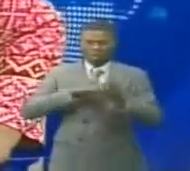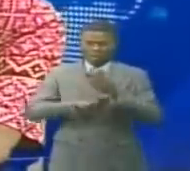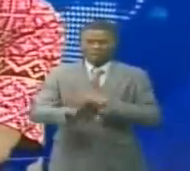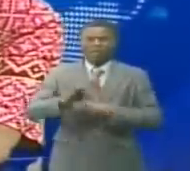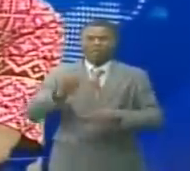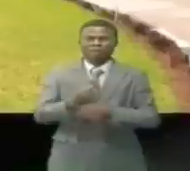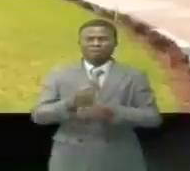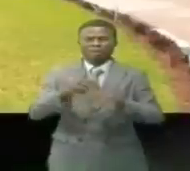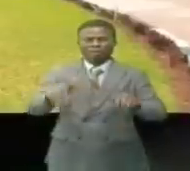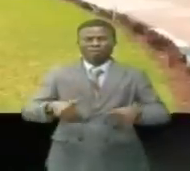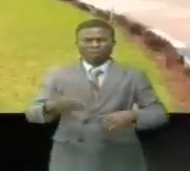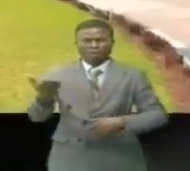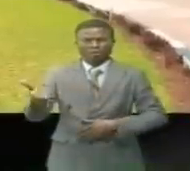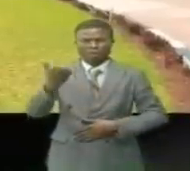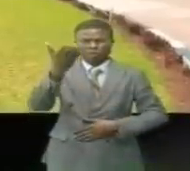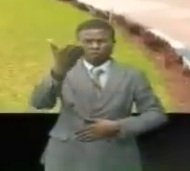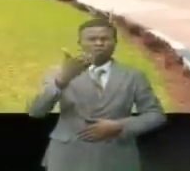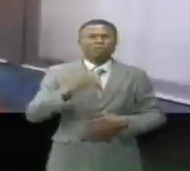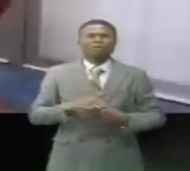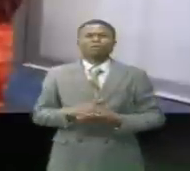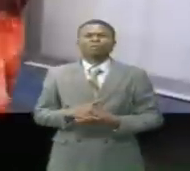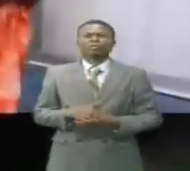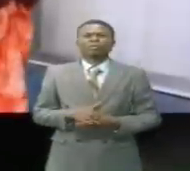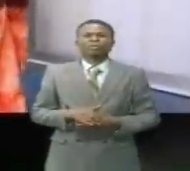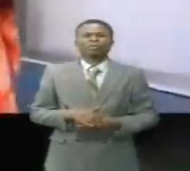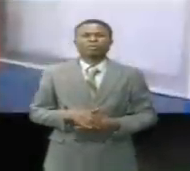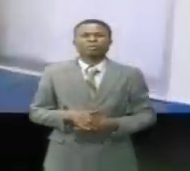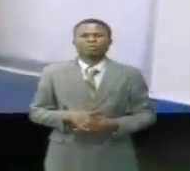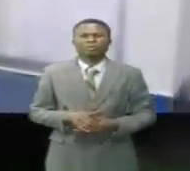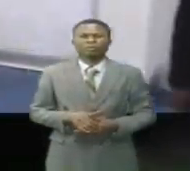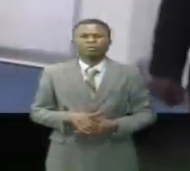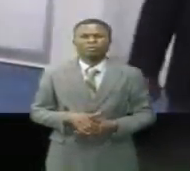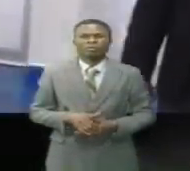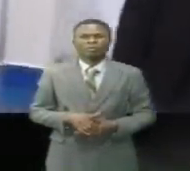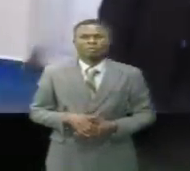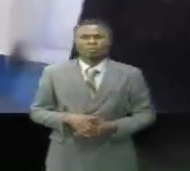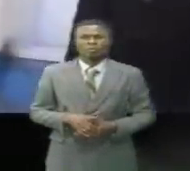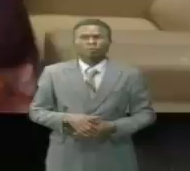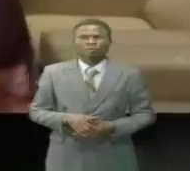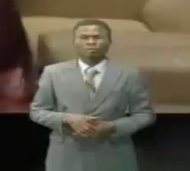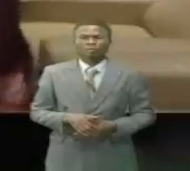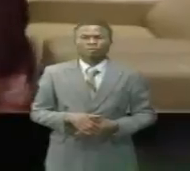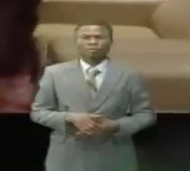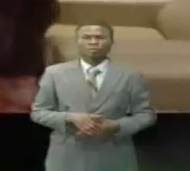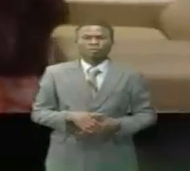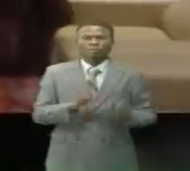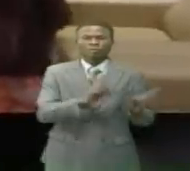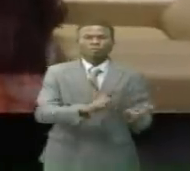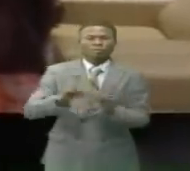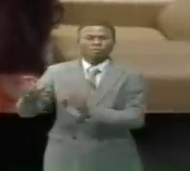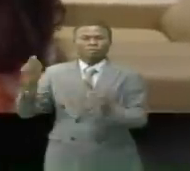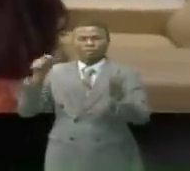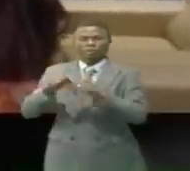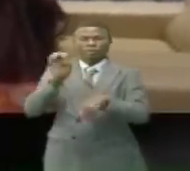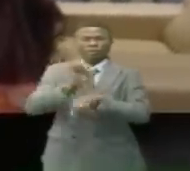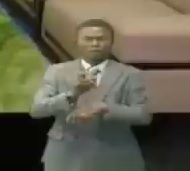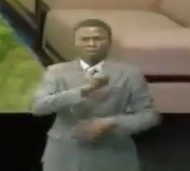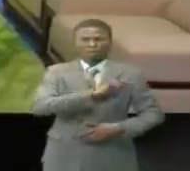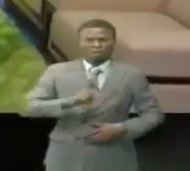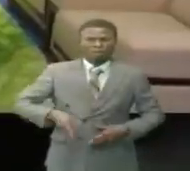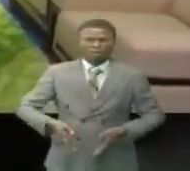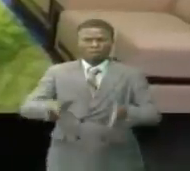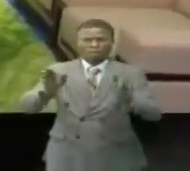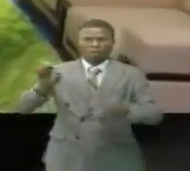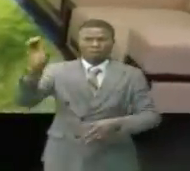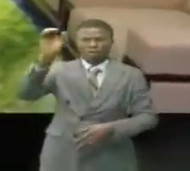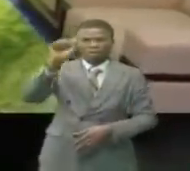Culture. La ministre Catherine Katungu-Fora a effectué le déplacement jusqu'au centre Kimbanguiste sur l'avenue